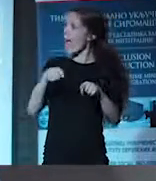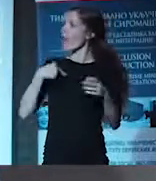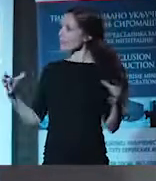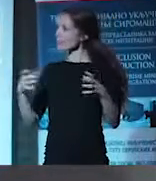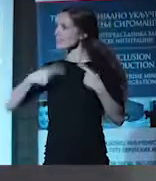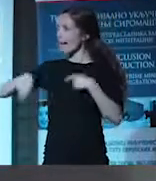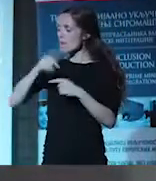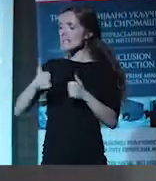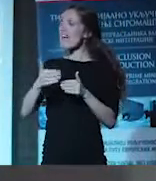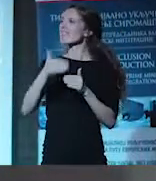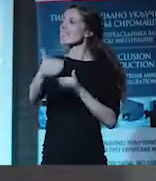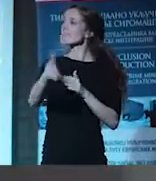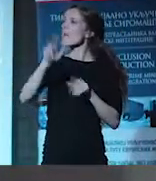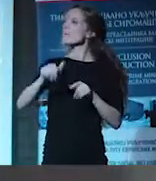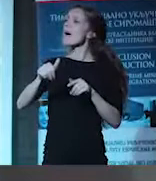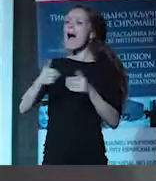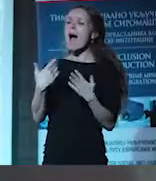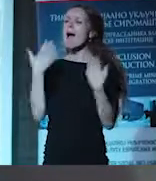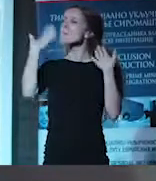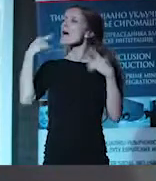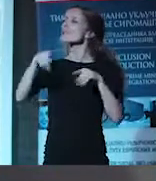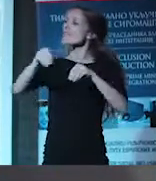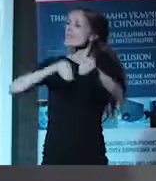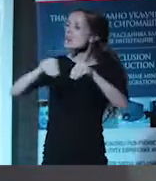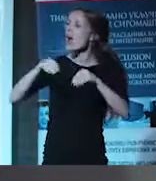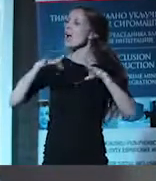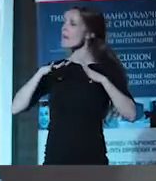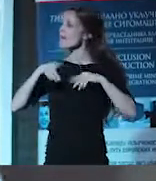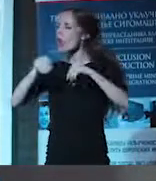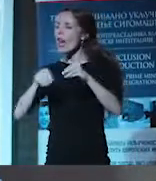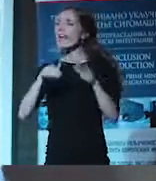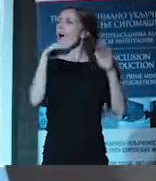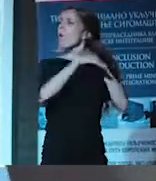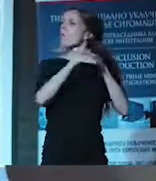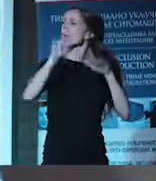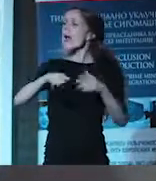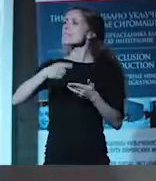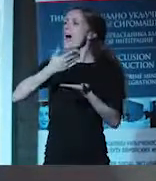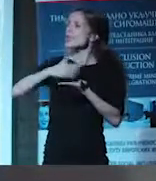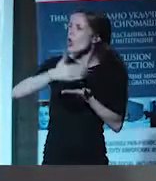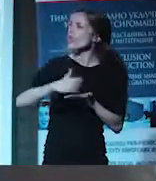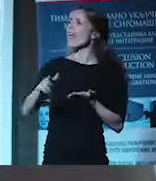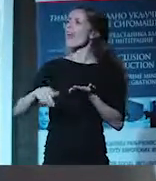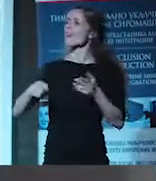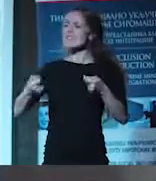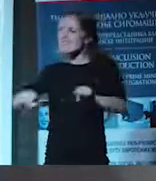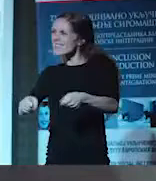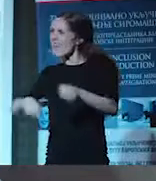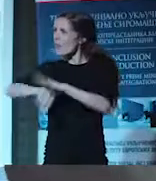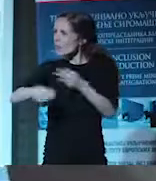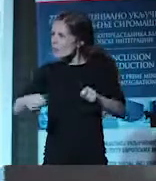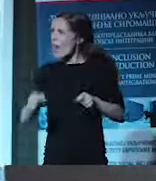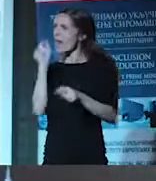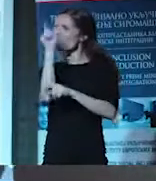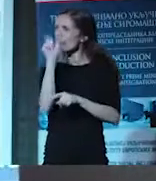doma baštenski šah gde penzioneri rado igraju, a unutra stoni tenis, stoni futbal, pikado, folklornu